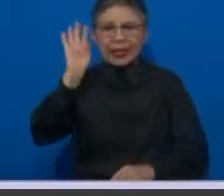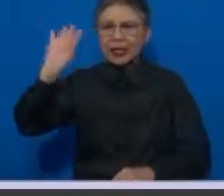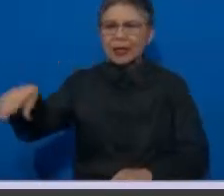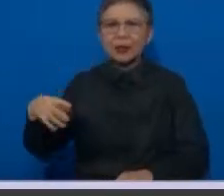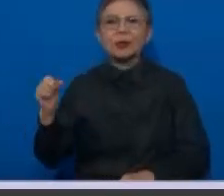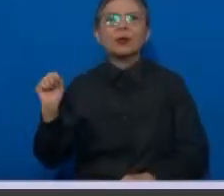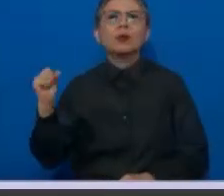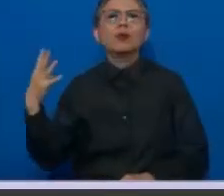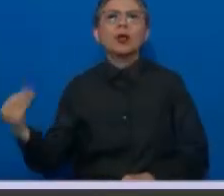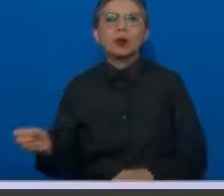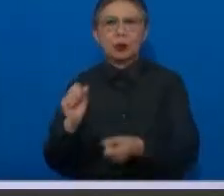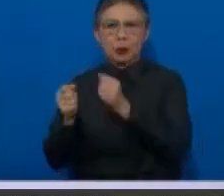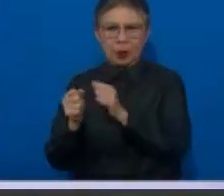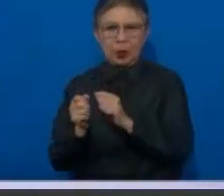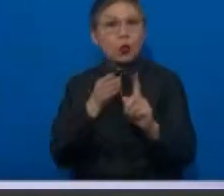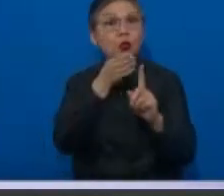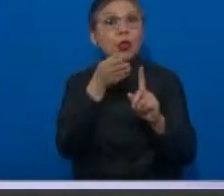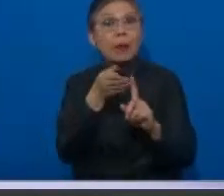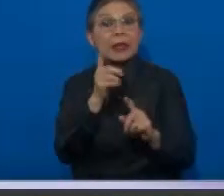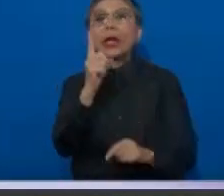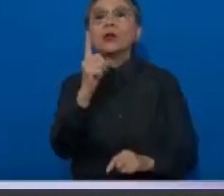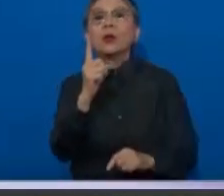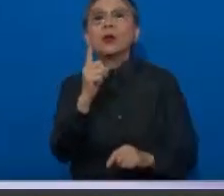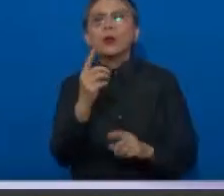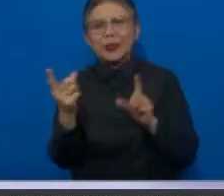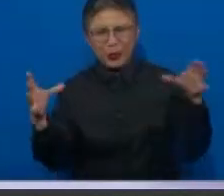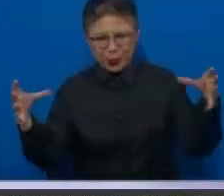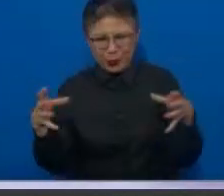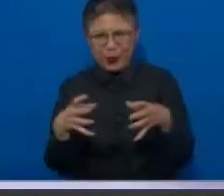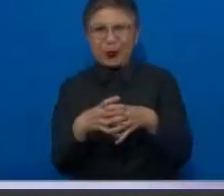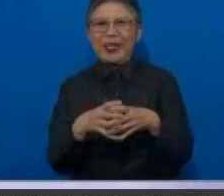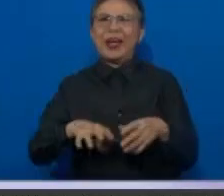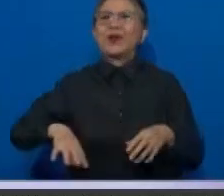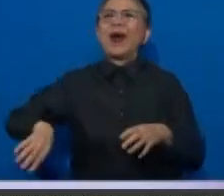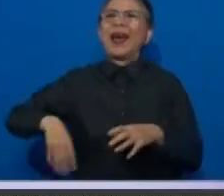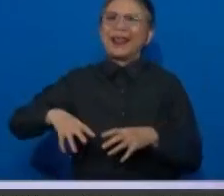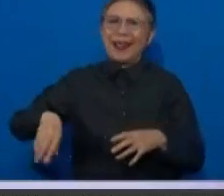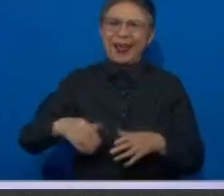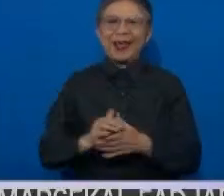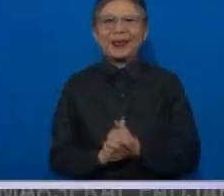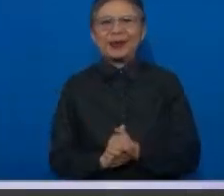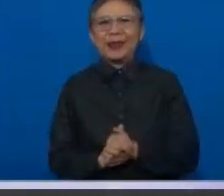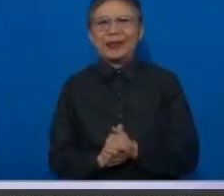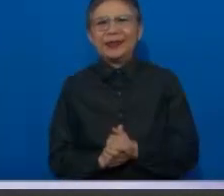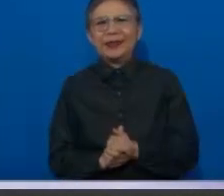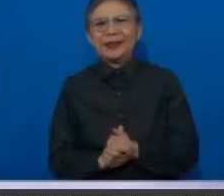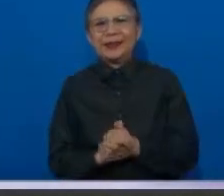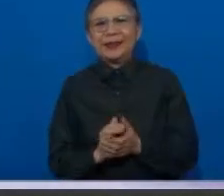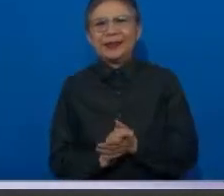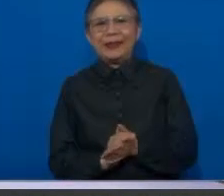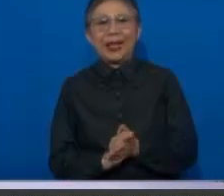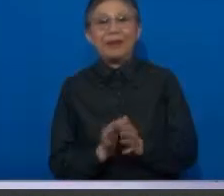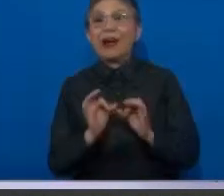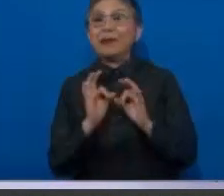tahun ini. Tujuannya tak lain dan tak bukan, hanya satu, yakni bisa berkumpul bersama keluarga dan juga sanak famili di